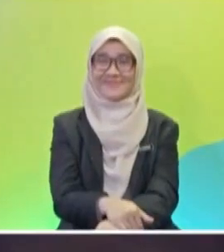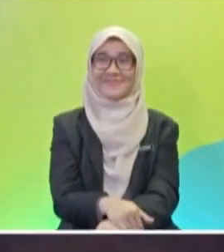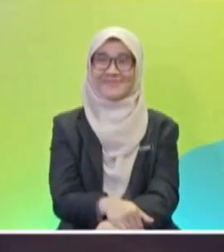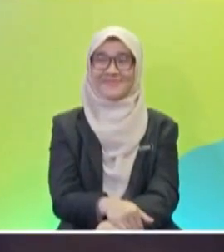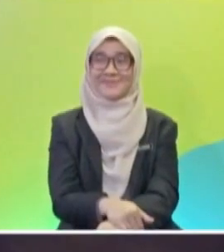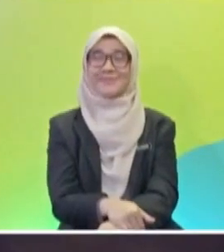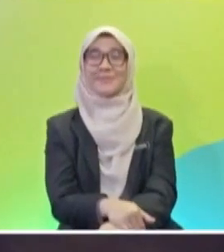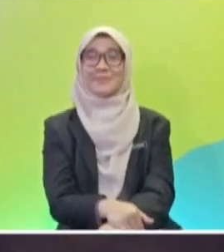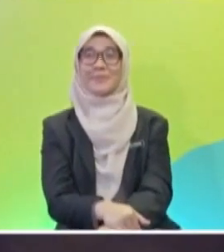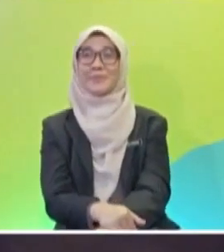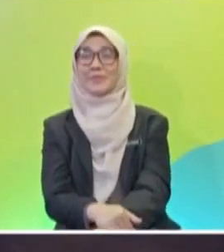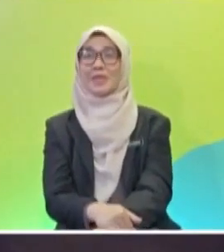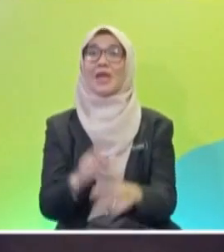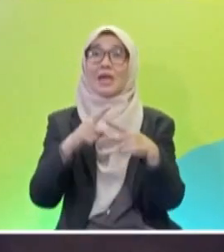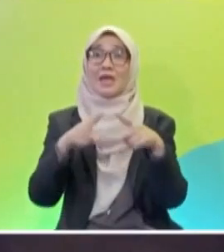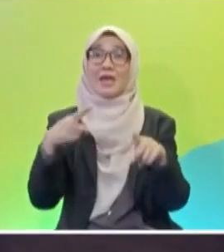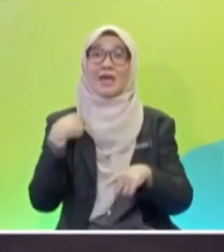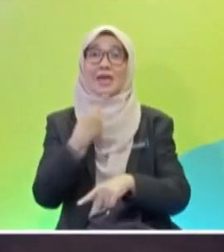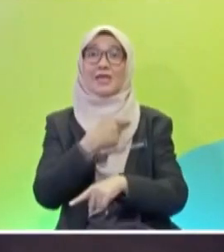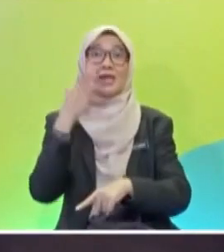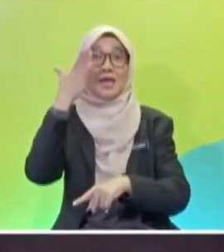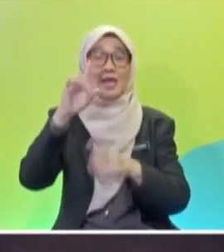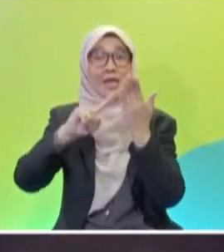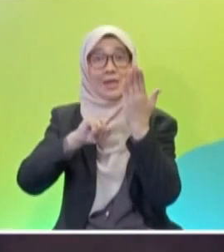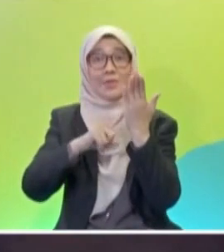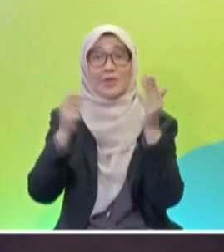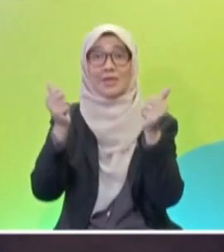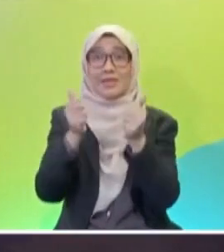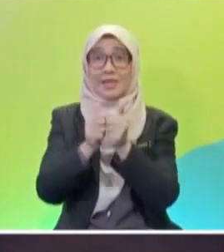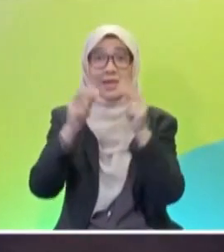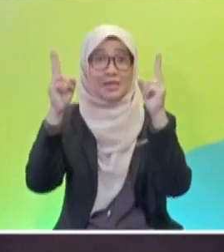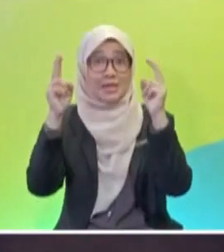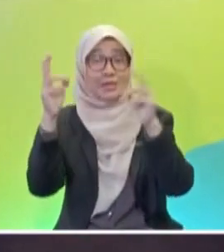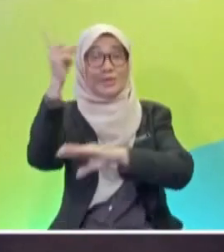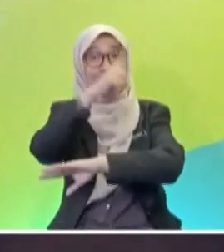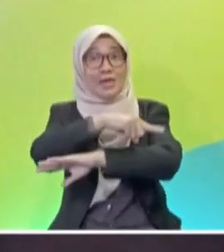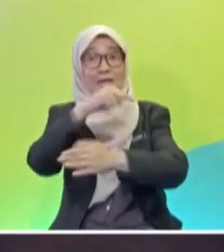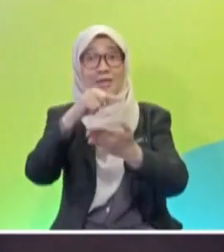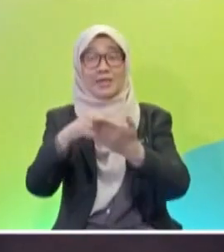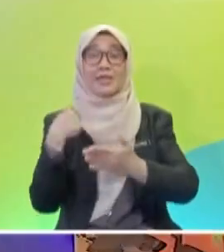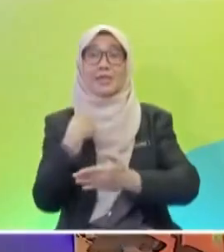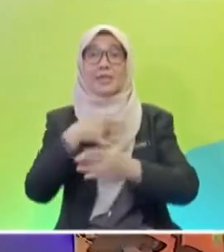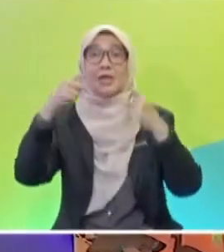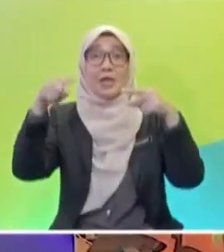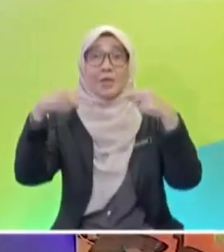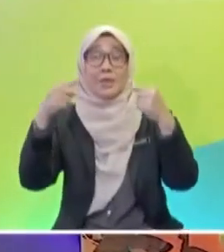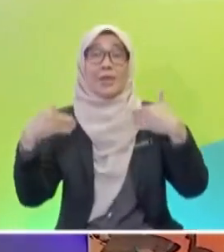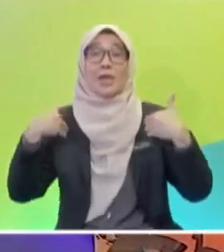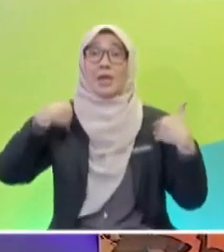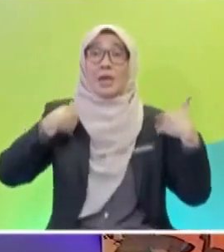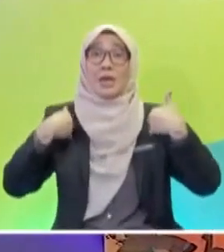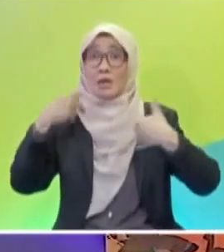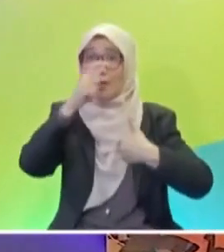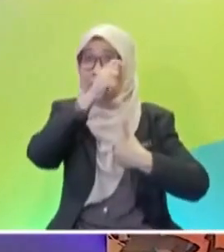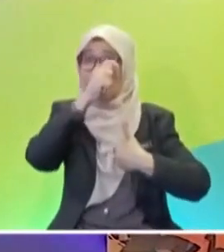Iya betul tapi kita akan menggunakan dengan untuk tajuk hari Inilah kita akan pergi ke pantai tajuk hewan ternakkan